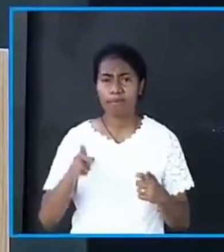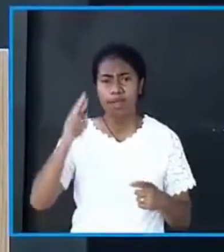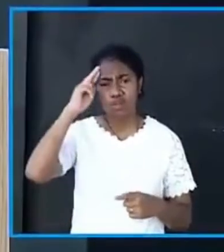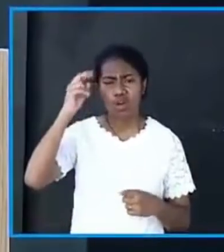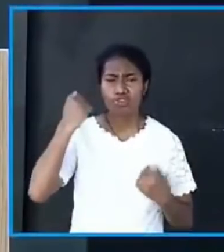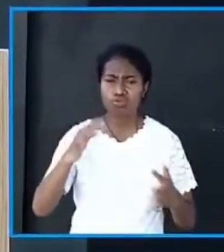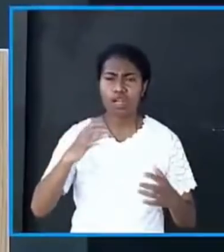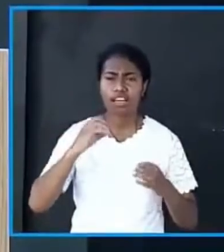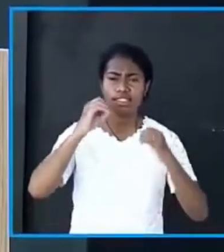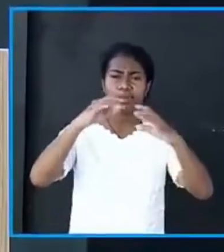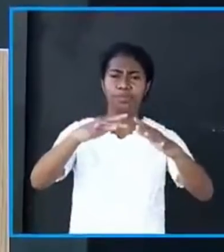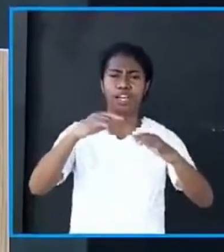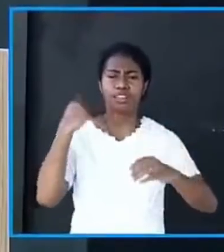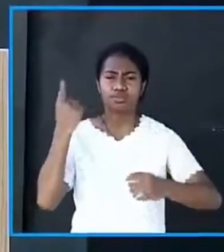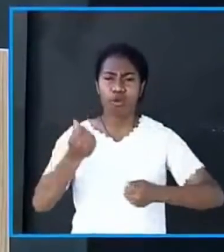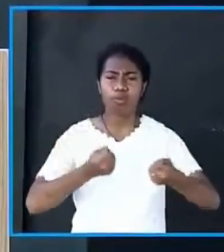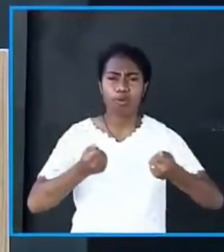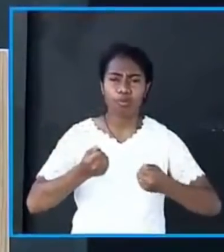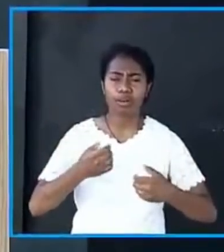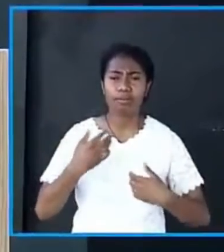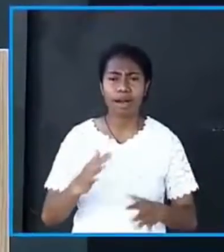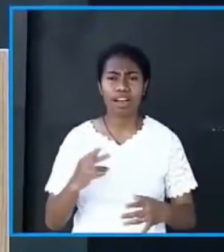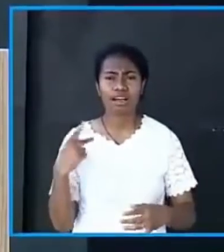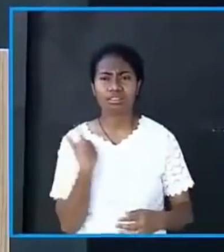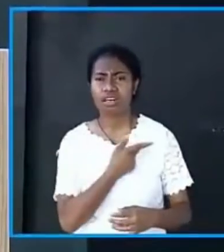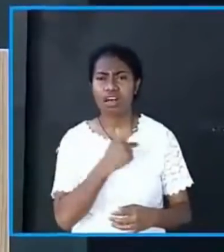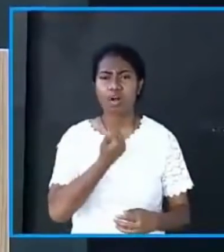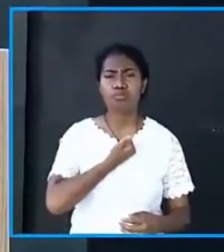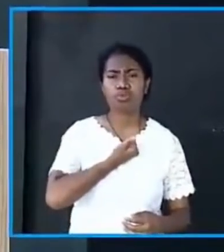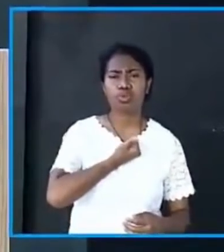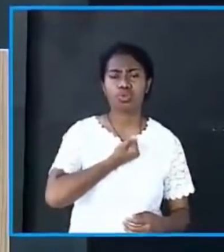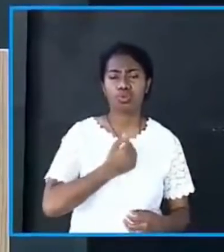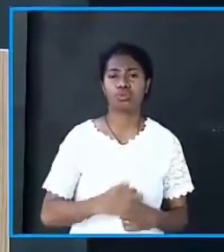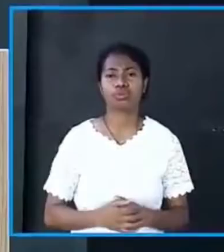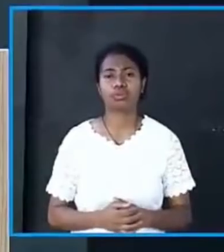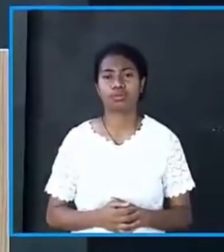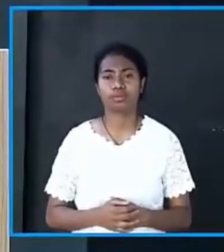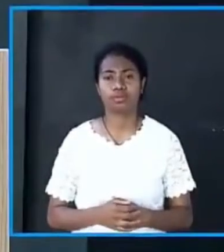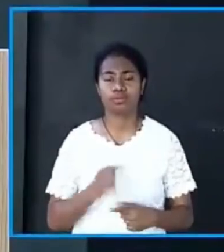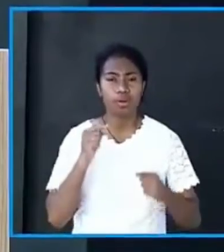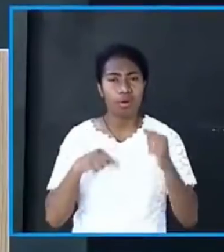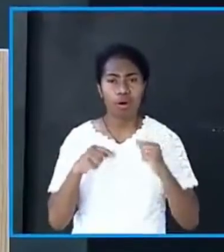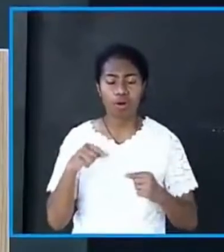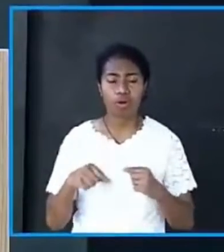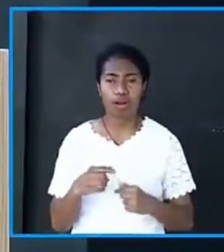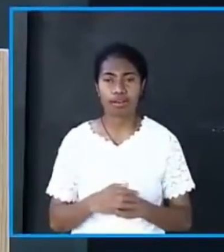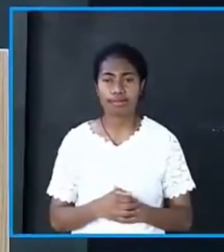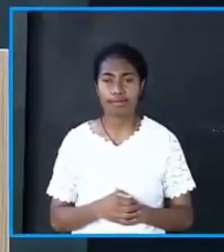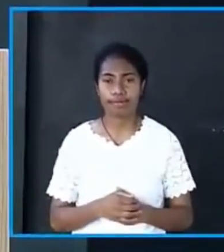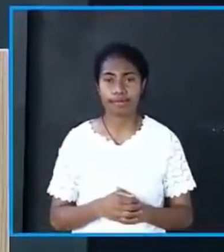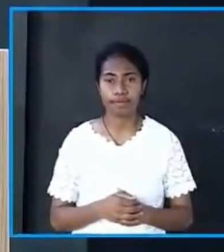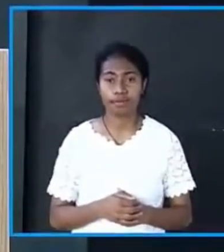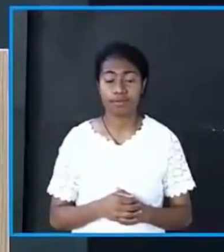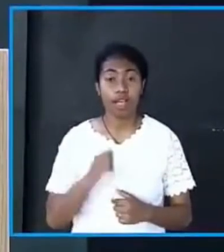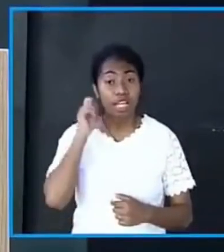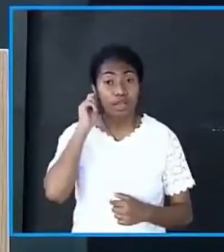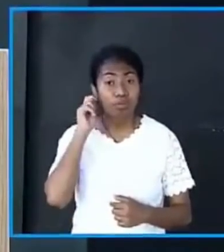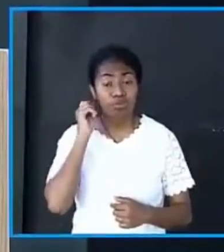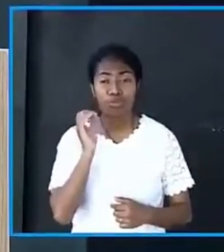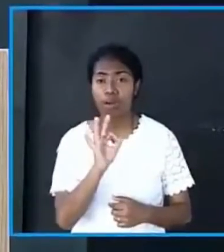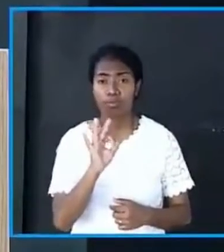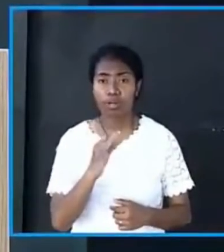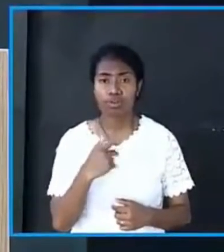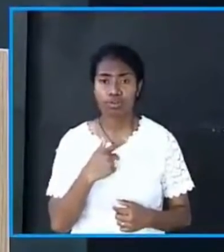mobil tanpa awak maka tidak perlu lagi orang yang pintar nyetir ibu-ibu tidak perlu